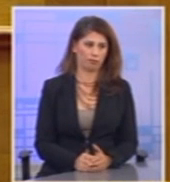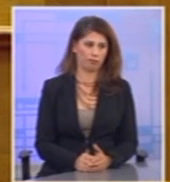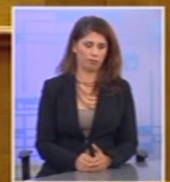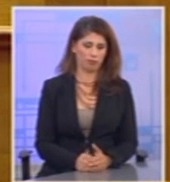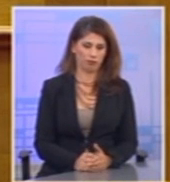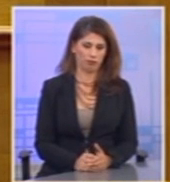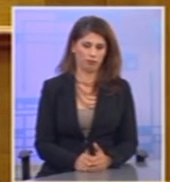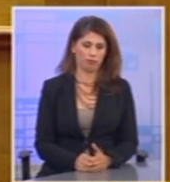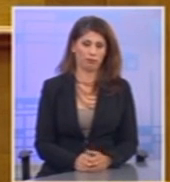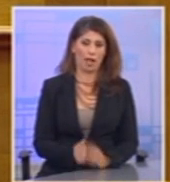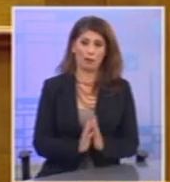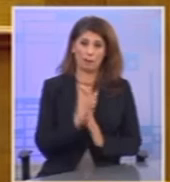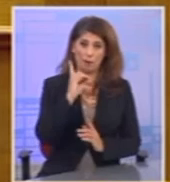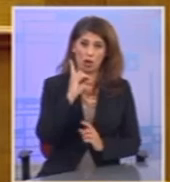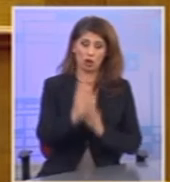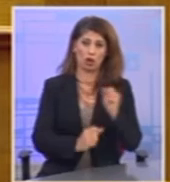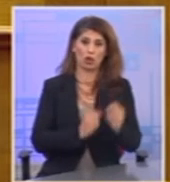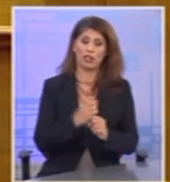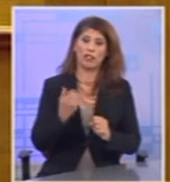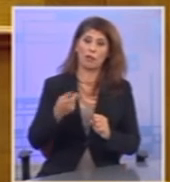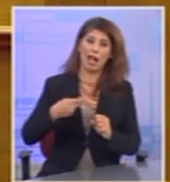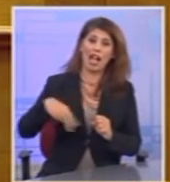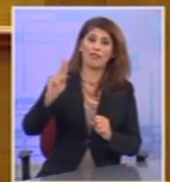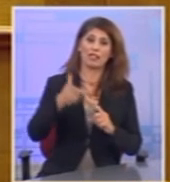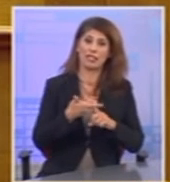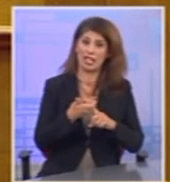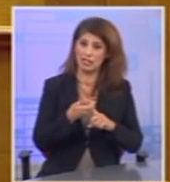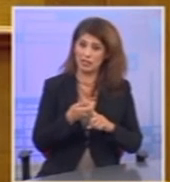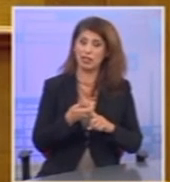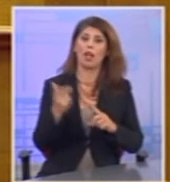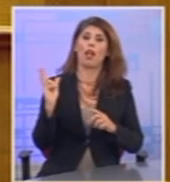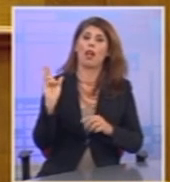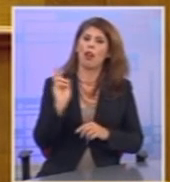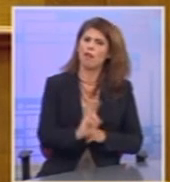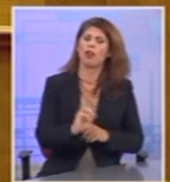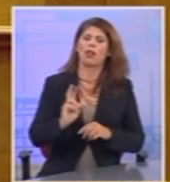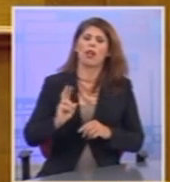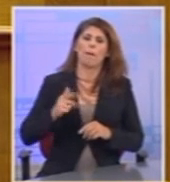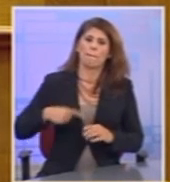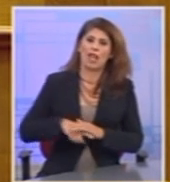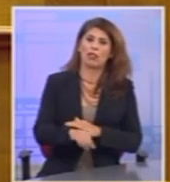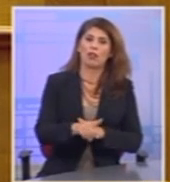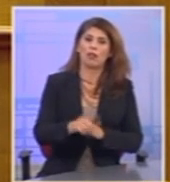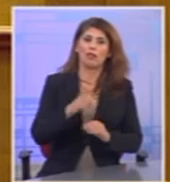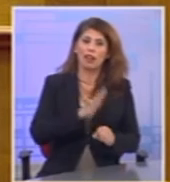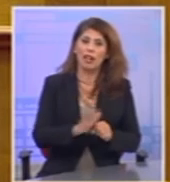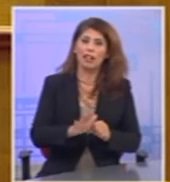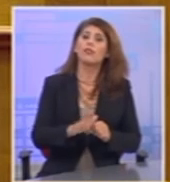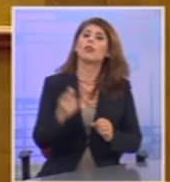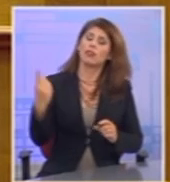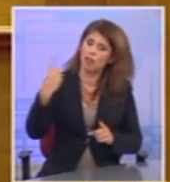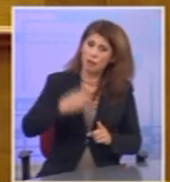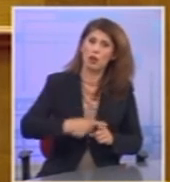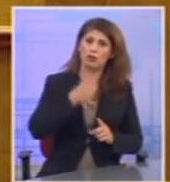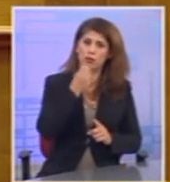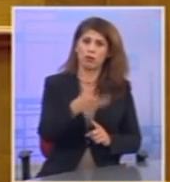Και από την πρωτοχρονιά θα έχουμε αύξηση στα εισιτήρια, στα λεωφορεία, στο μετρό, παντού, για να καλυφθούν και οι πρόσθετες